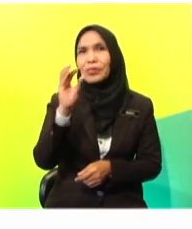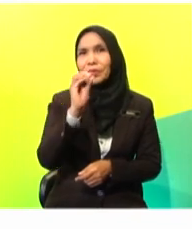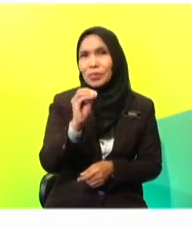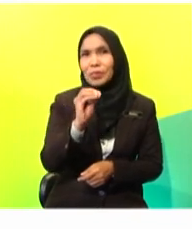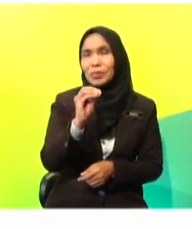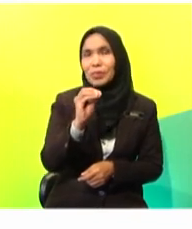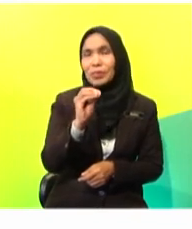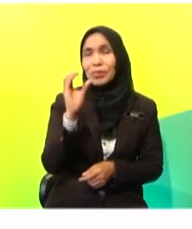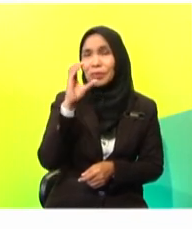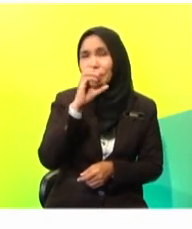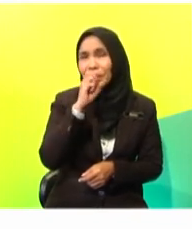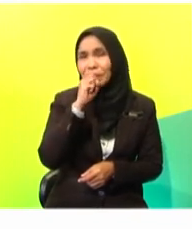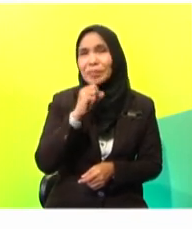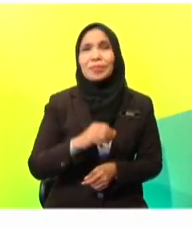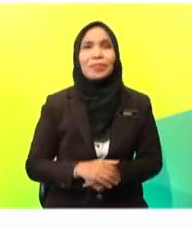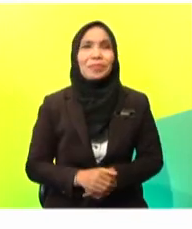orange